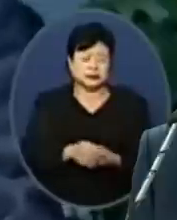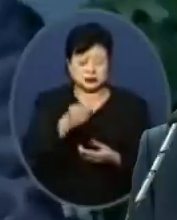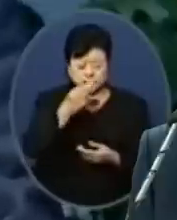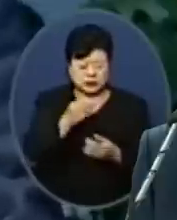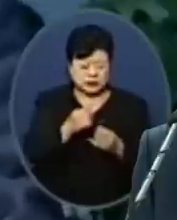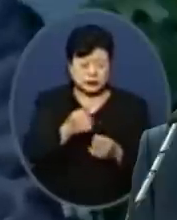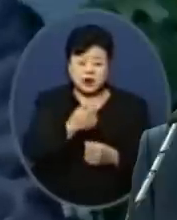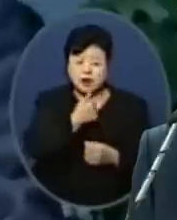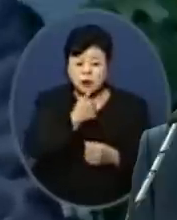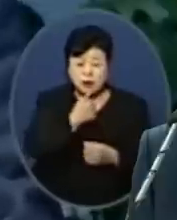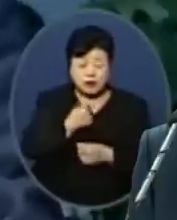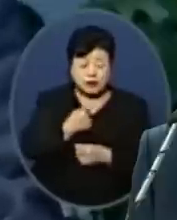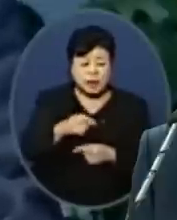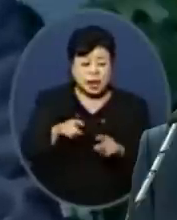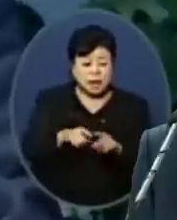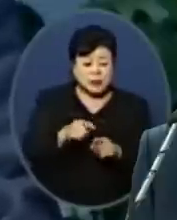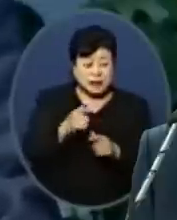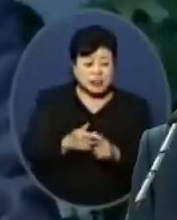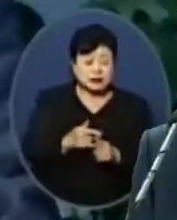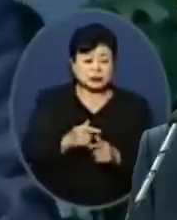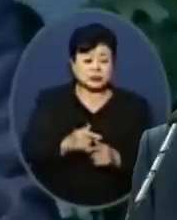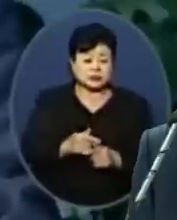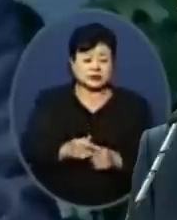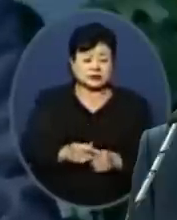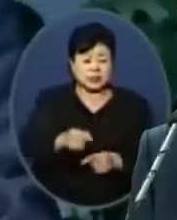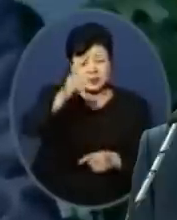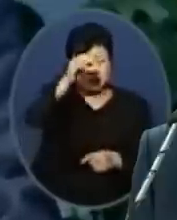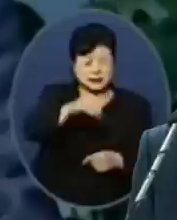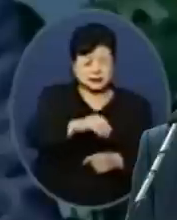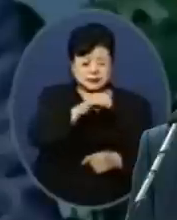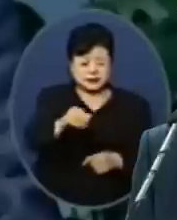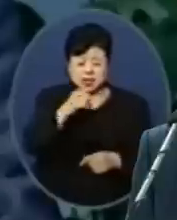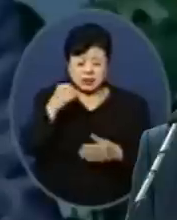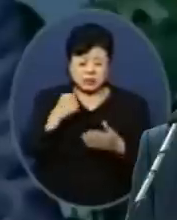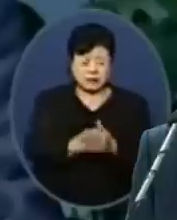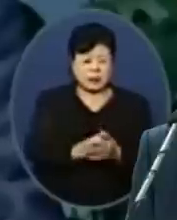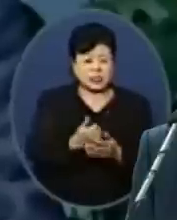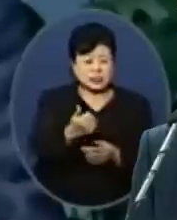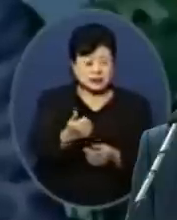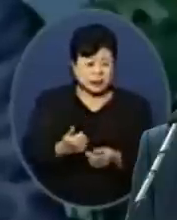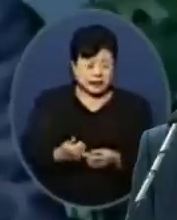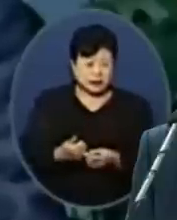유대인들이 로마 군인과 함께 예수님을 잡아서 십자가에 못 박기 전에